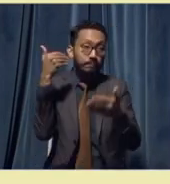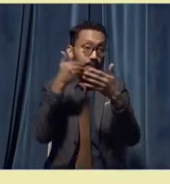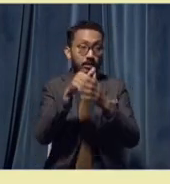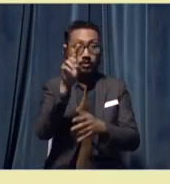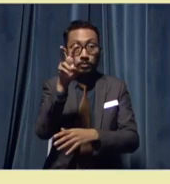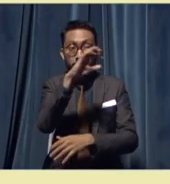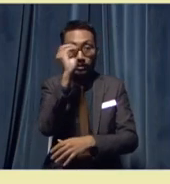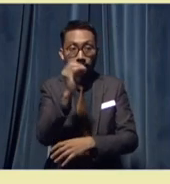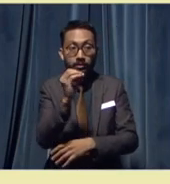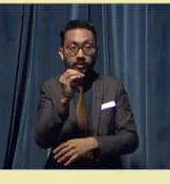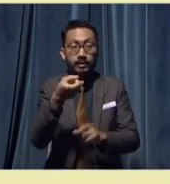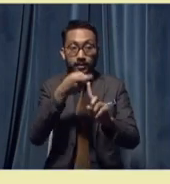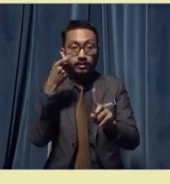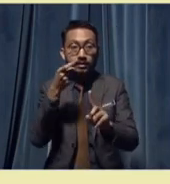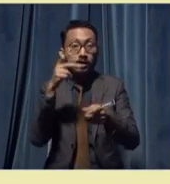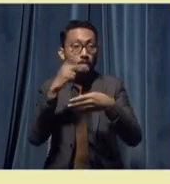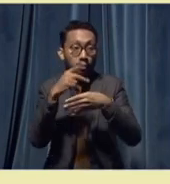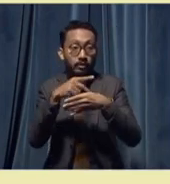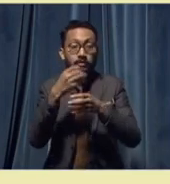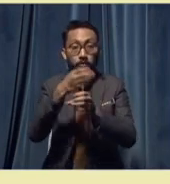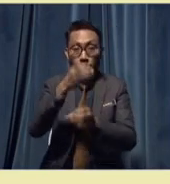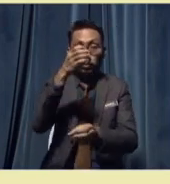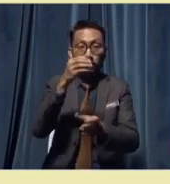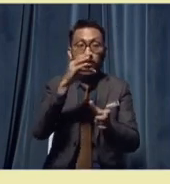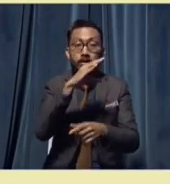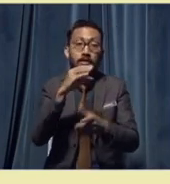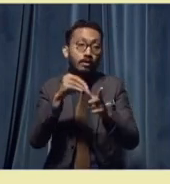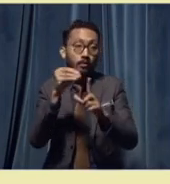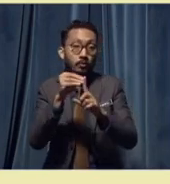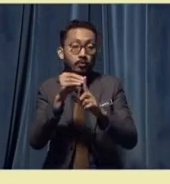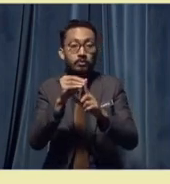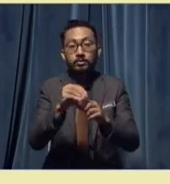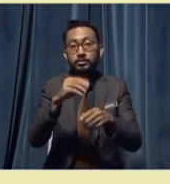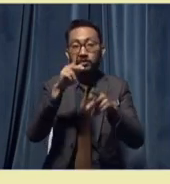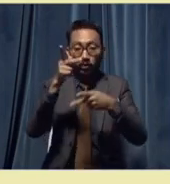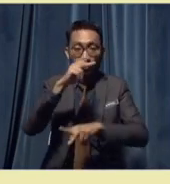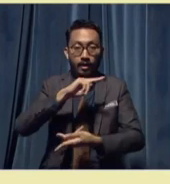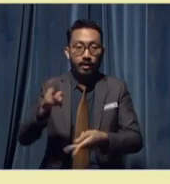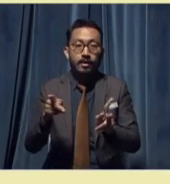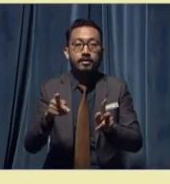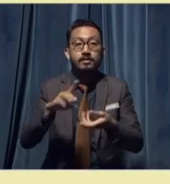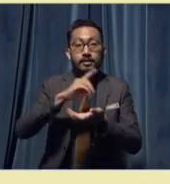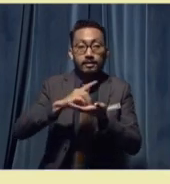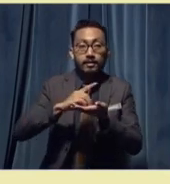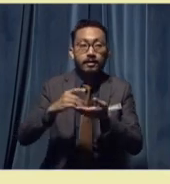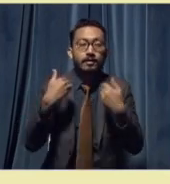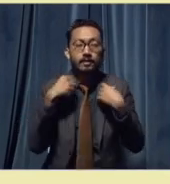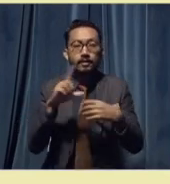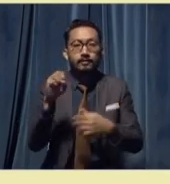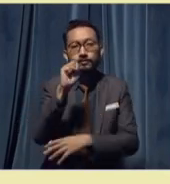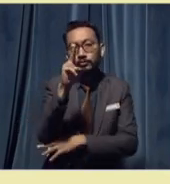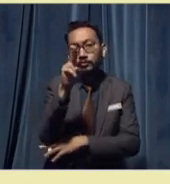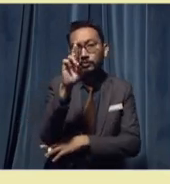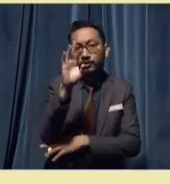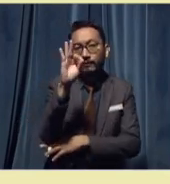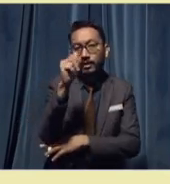hingga 20% daripada kandungan sebotol atau sekotak deterjen